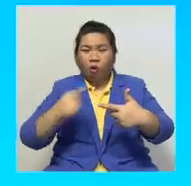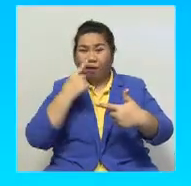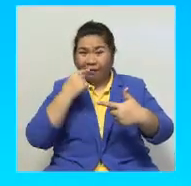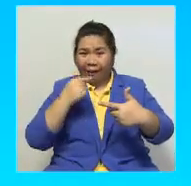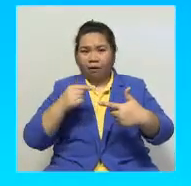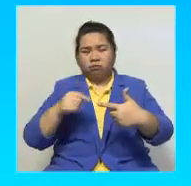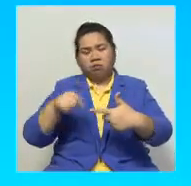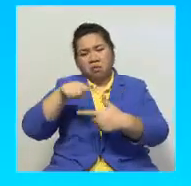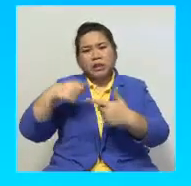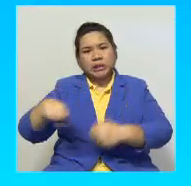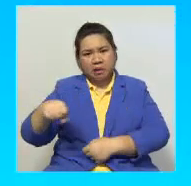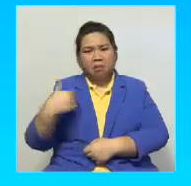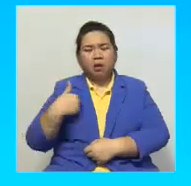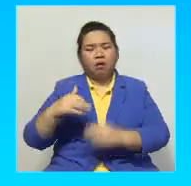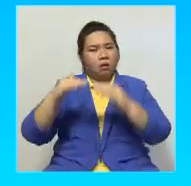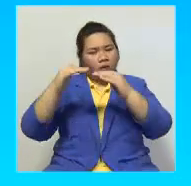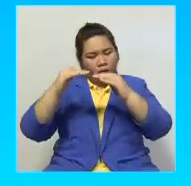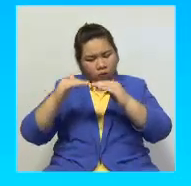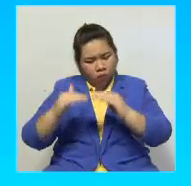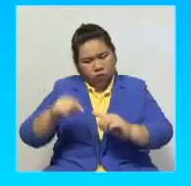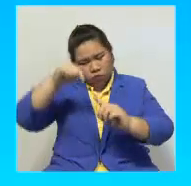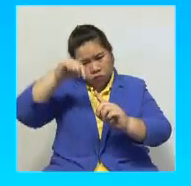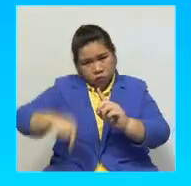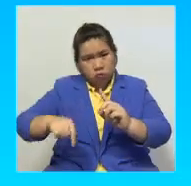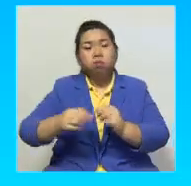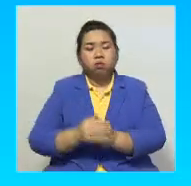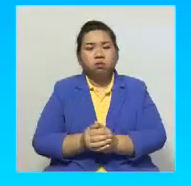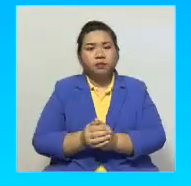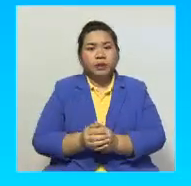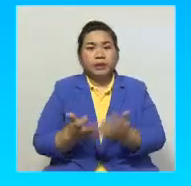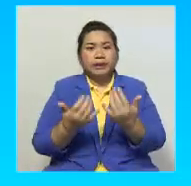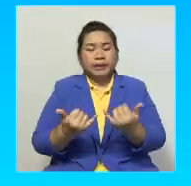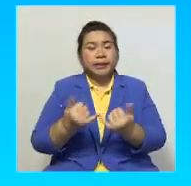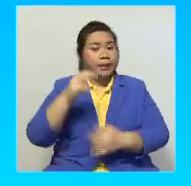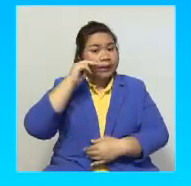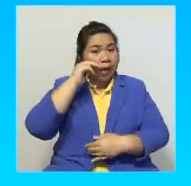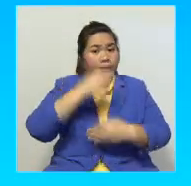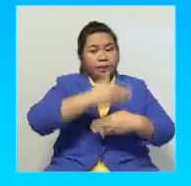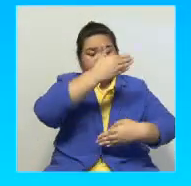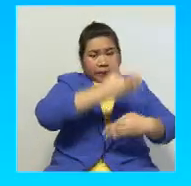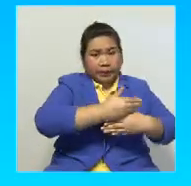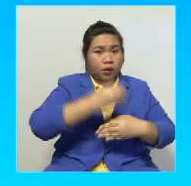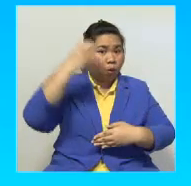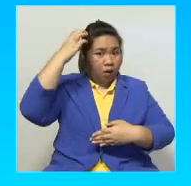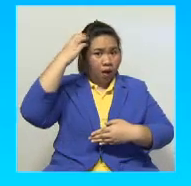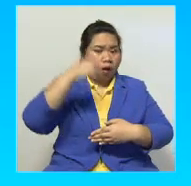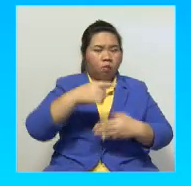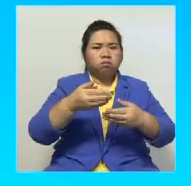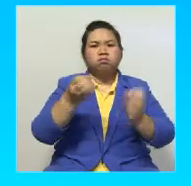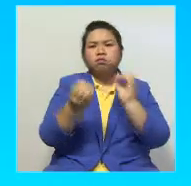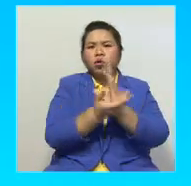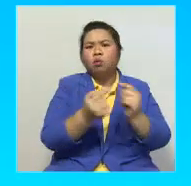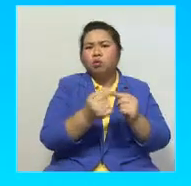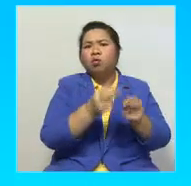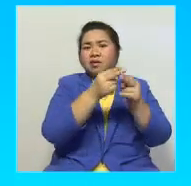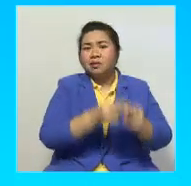10ซึ่งเป็นการปรับตัวลดลงต่ำสุดในรอบหลายปีที่ผ่านมาขณะที่น้ำจากเขื่อนในลาวเนี่ยนะคะไม่ได้ส่งผลกระทบเฉพ